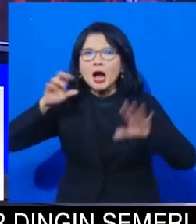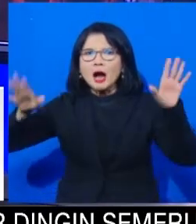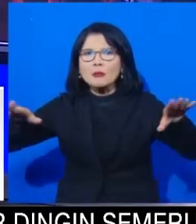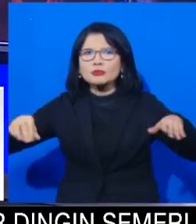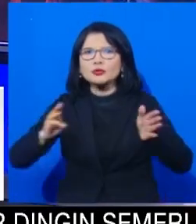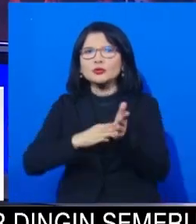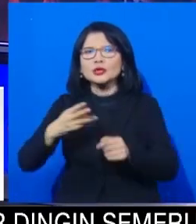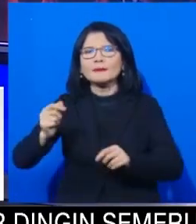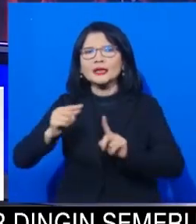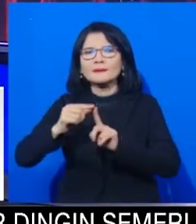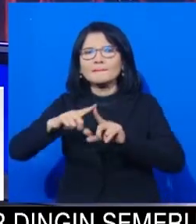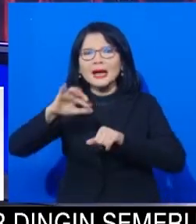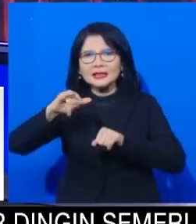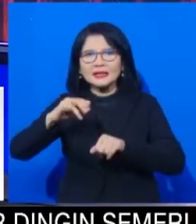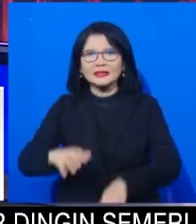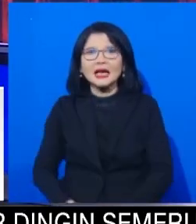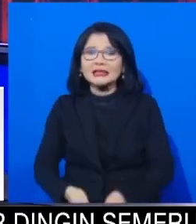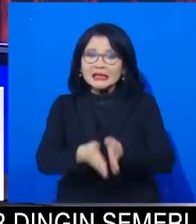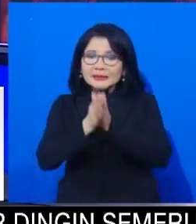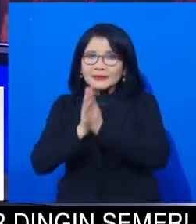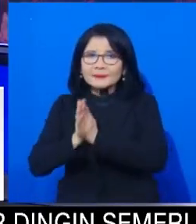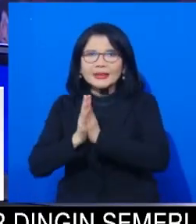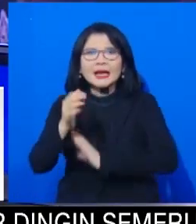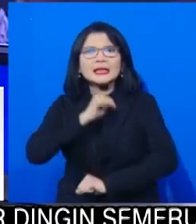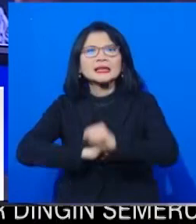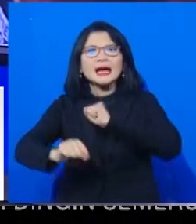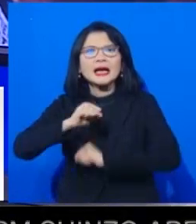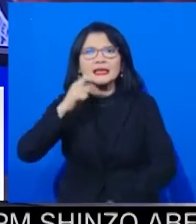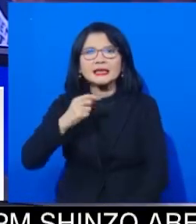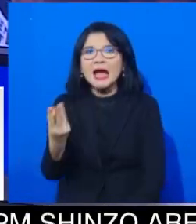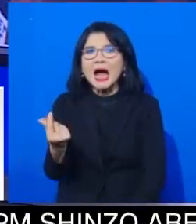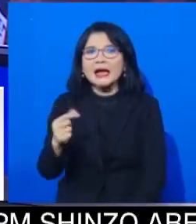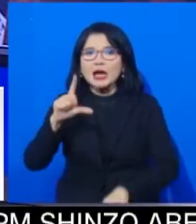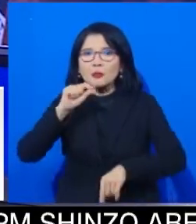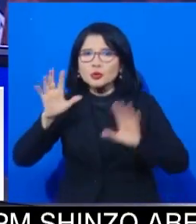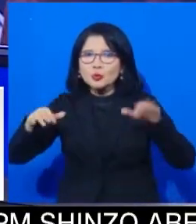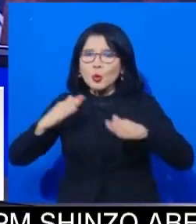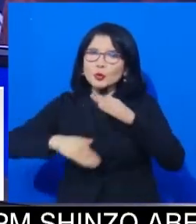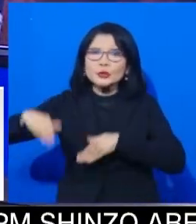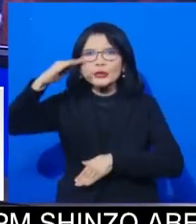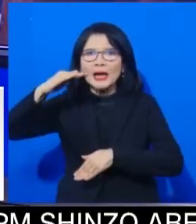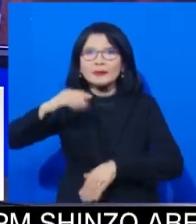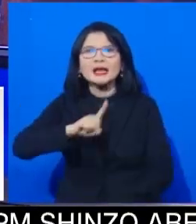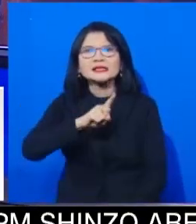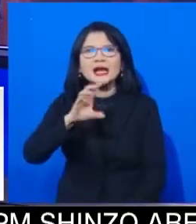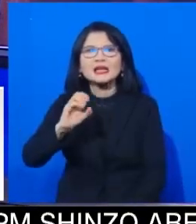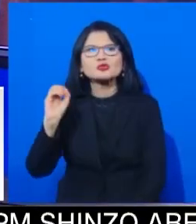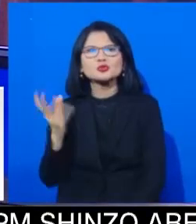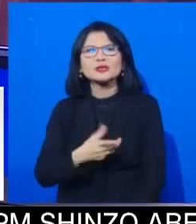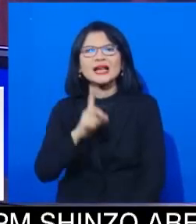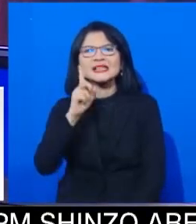tinggi tingkat nasional. Selain ajang silaturahmi, kegiatan ini bisa menaikkan harga merpati hingga ratusan juta rupiah per